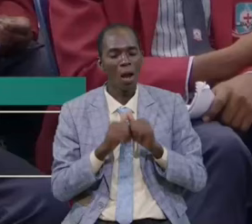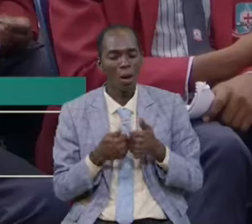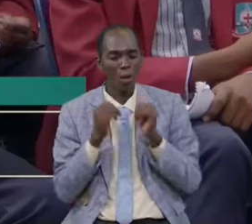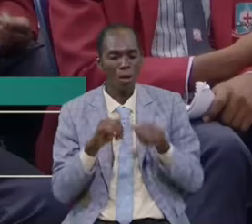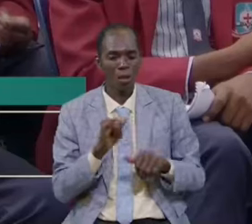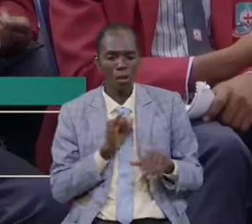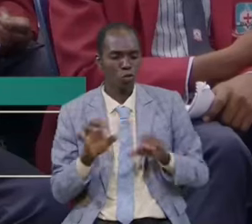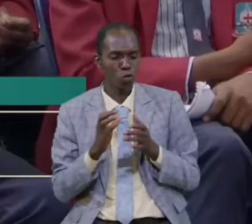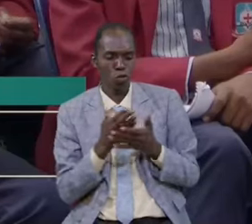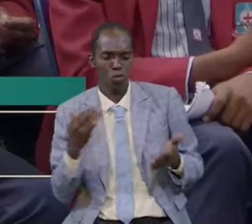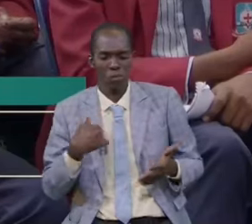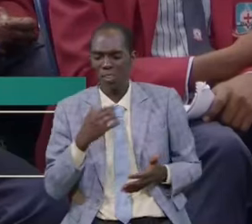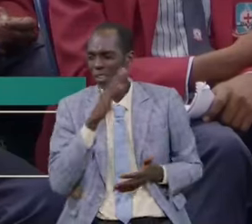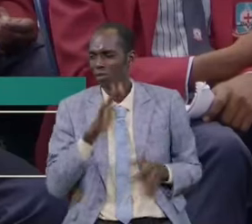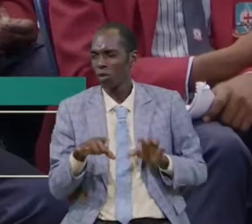fait avant? Premièrement,